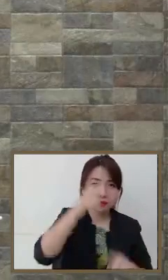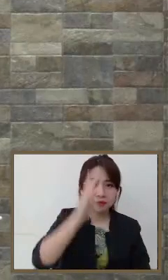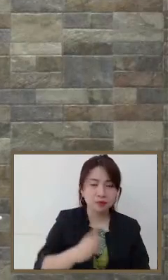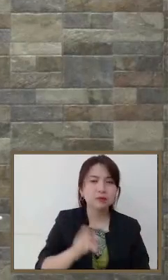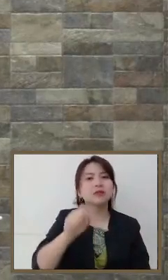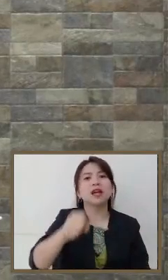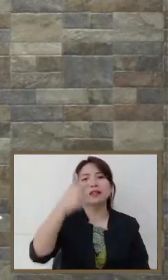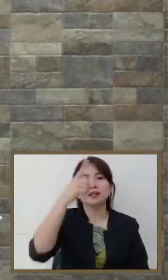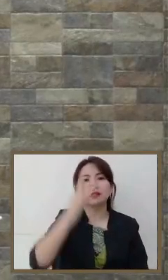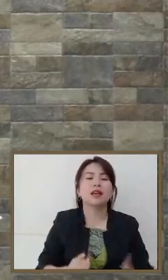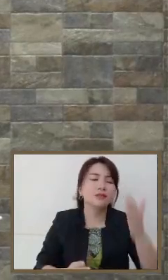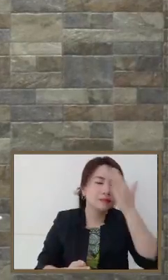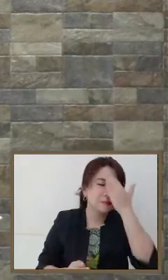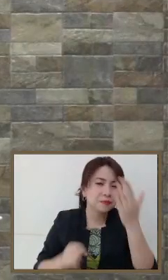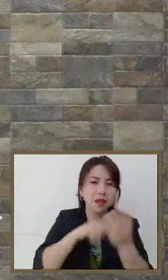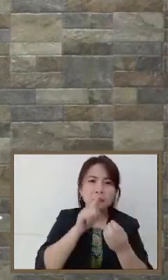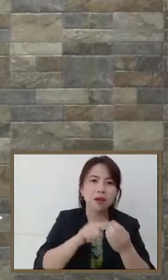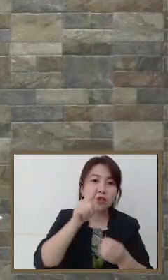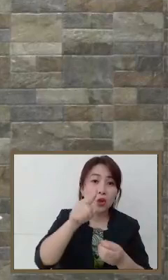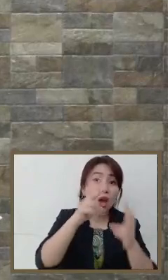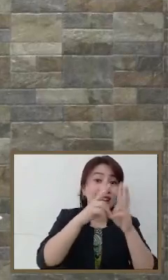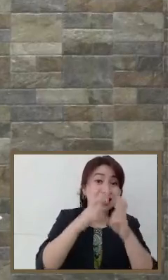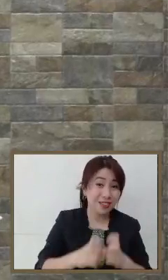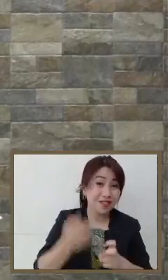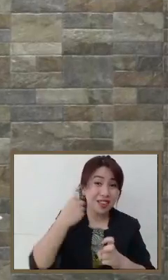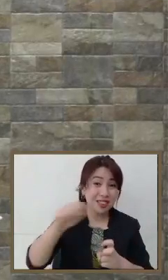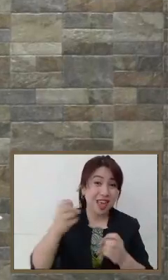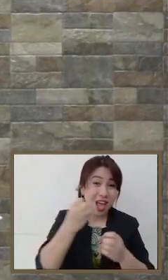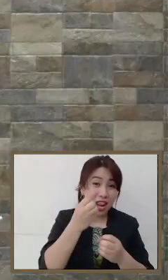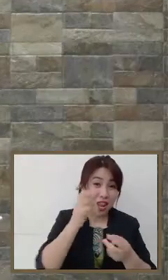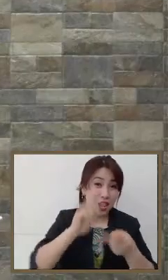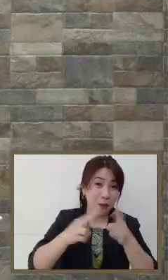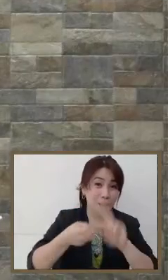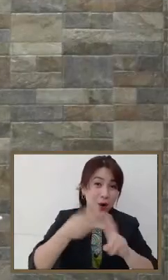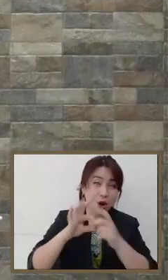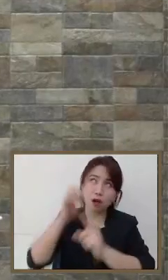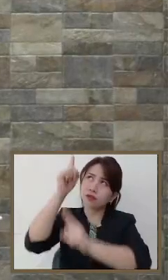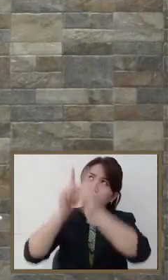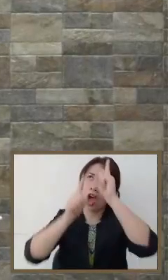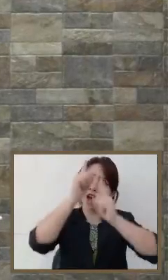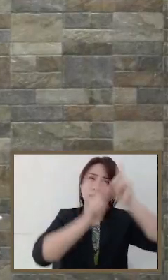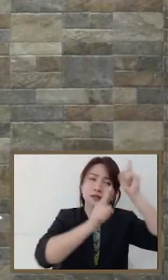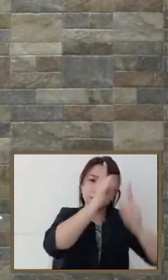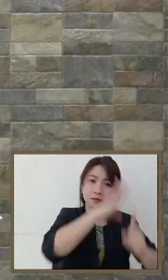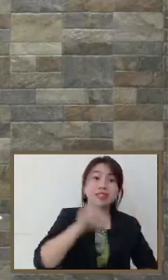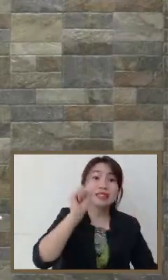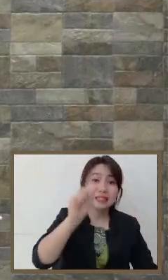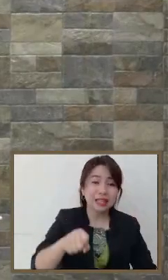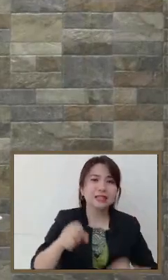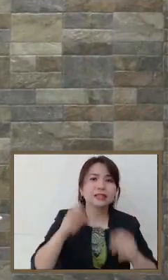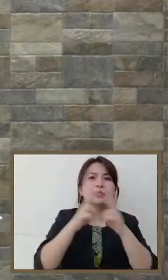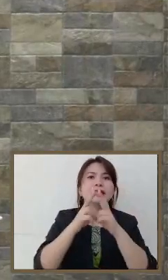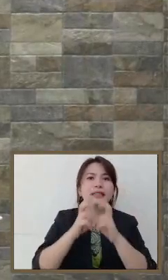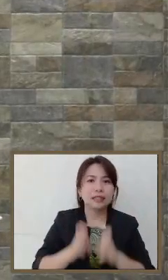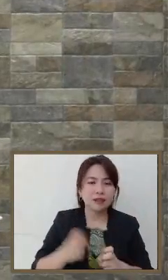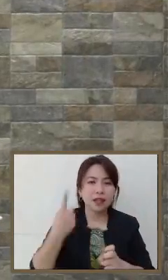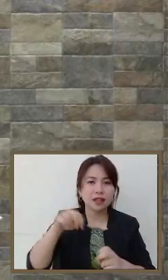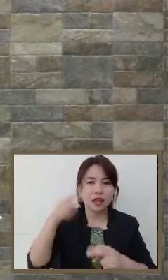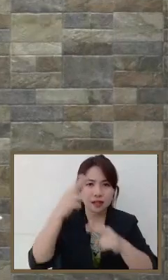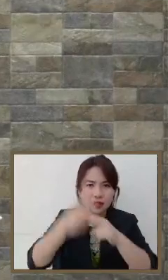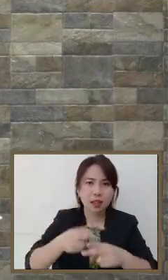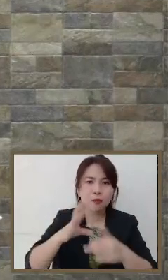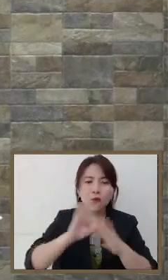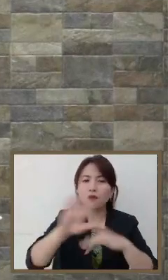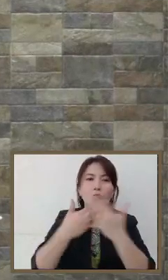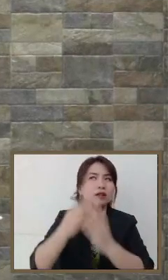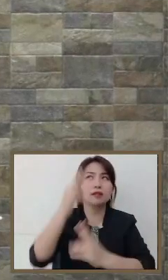iyo even yung bilang ng Star Alam niya yan at hindi lang yung bilang ng Star maging ang pangalan ng bawat star